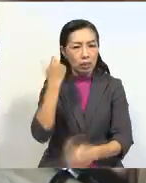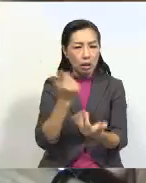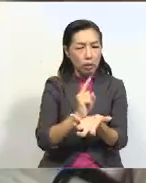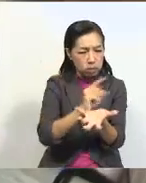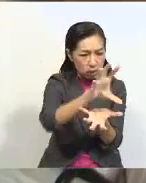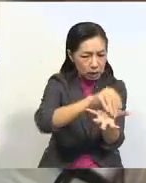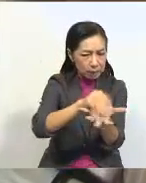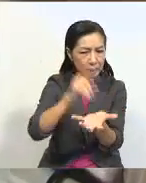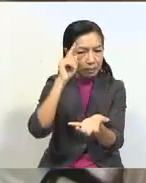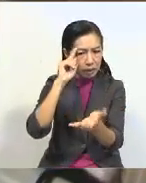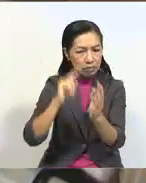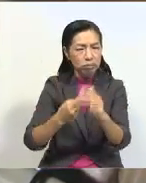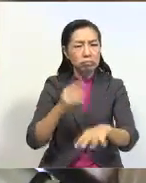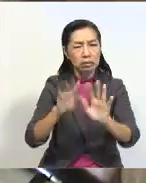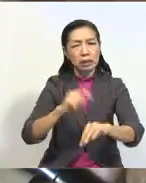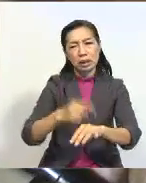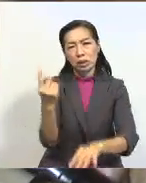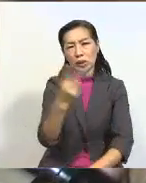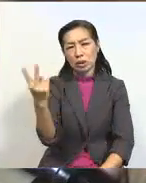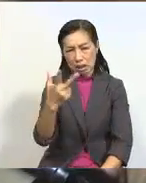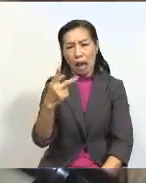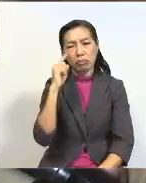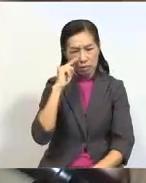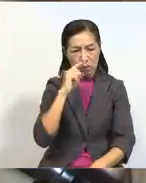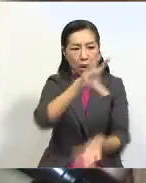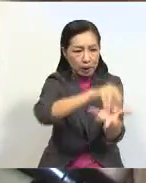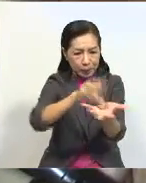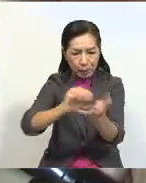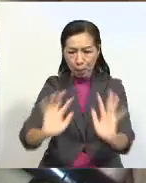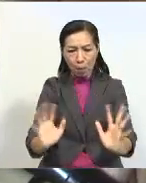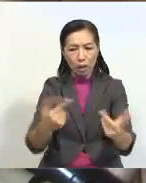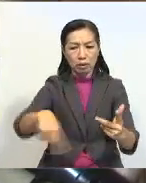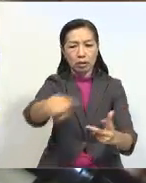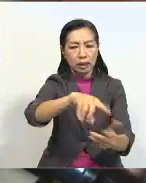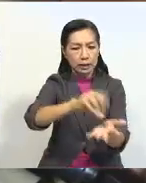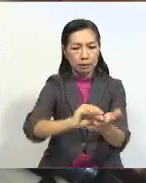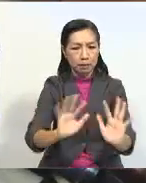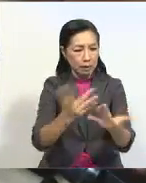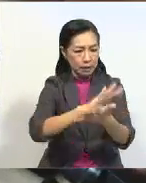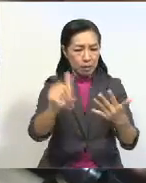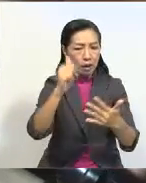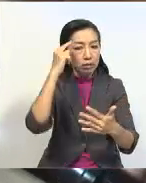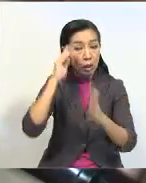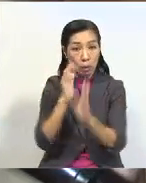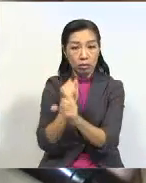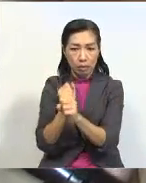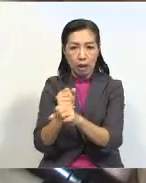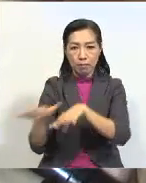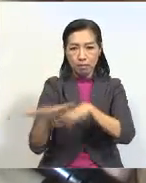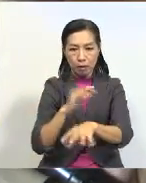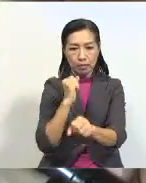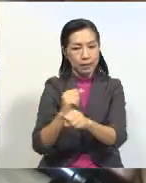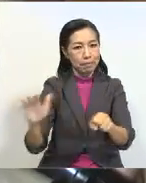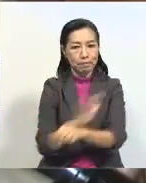ะเป็นช่วงสักตีสองตีสามนะคะก่อนจะเก็บกันหมดนะคะก็เจ้าหน้าที่ของเราก็เต็มที่นะคะกับการที่จัดเก็บกระทงเหล่